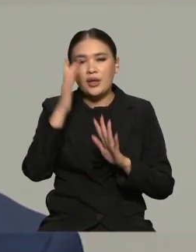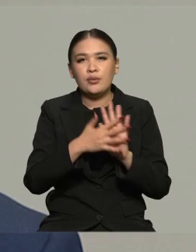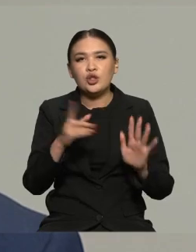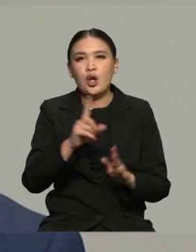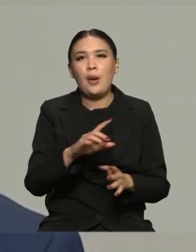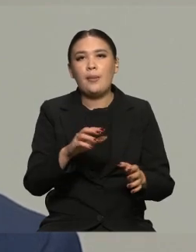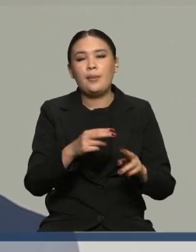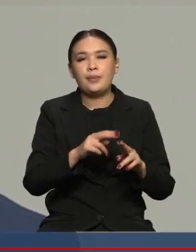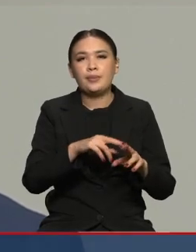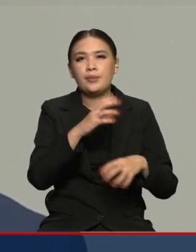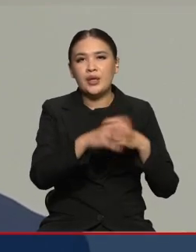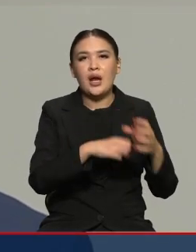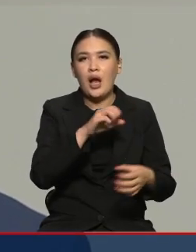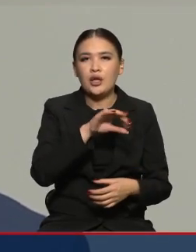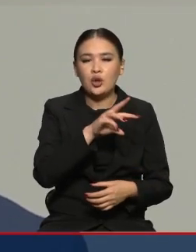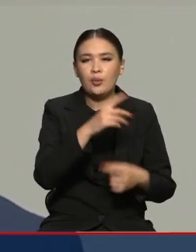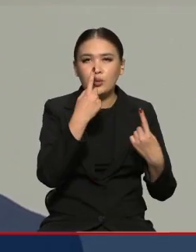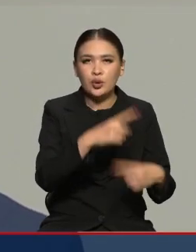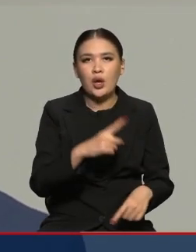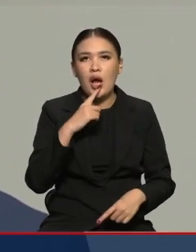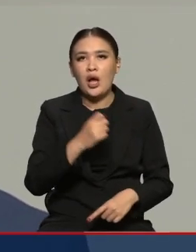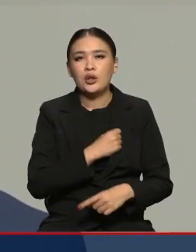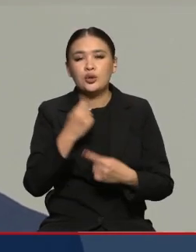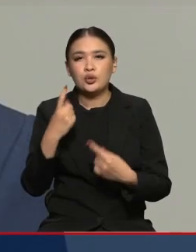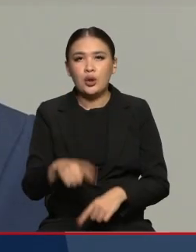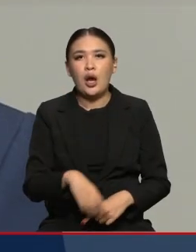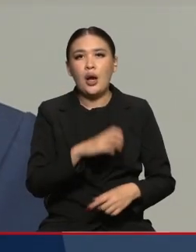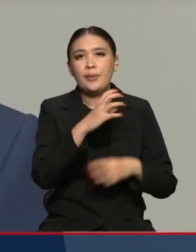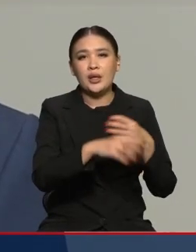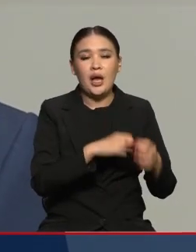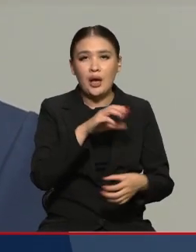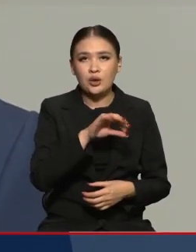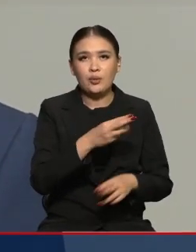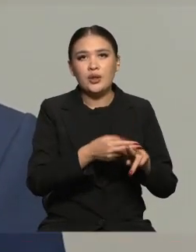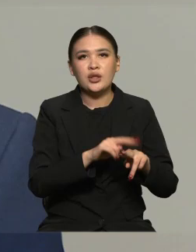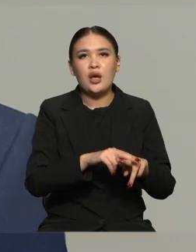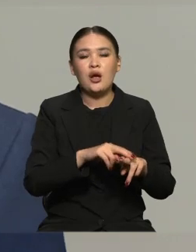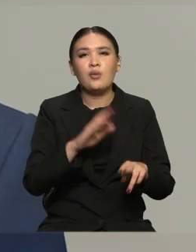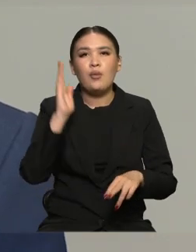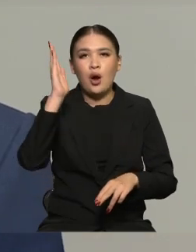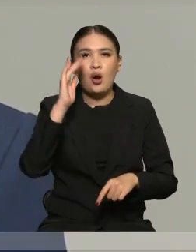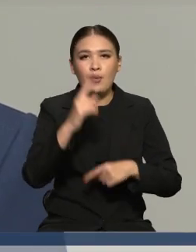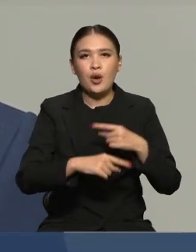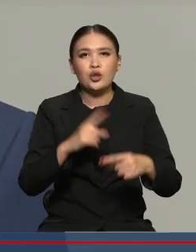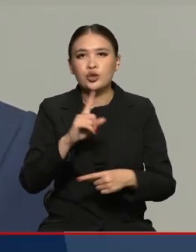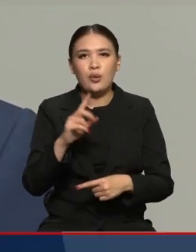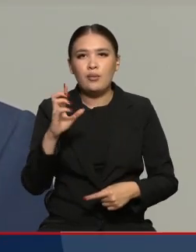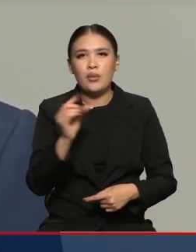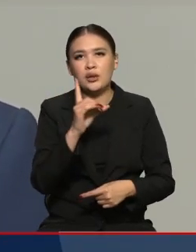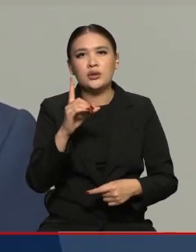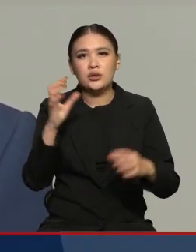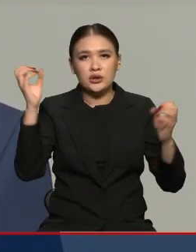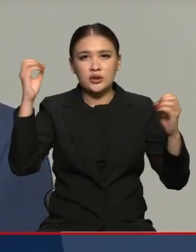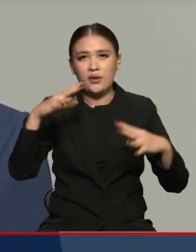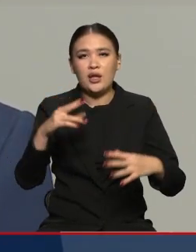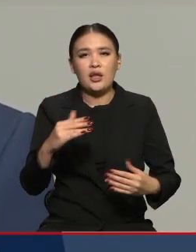это все-таки разные вещи. Мирный атом нам может служить во благо. Наши будущие поколения, чтобы не сидели при свечах, не